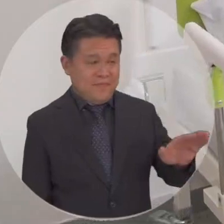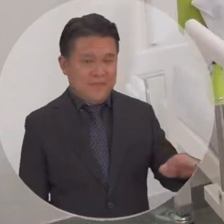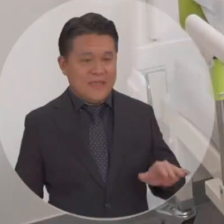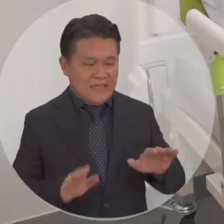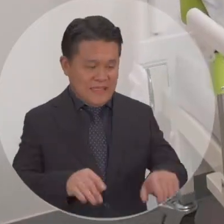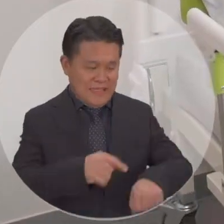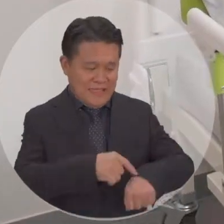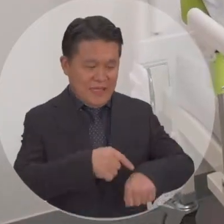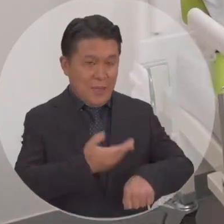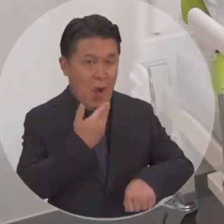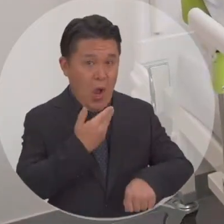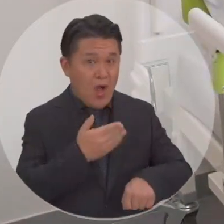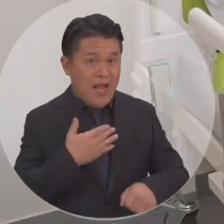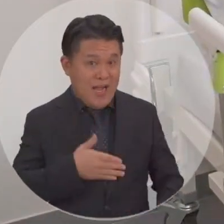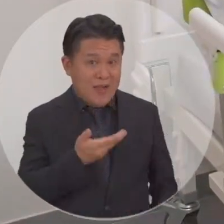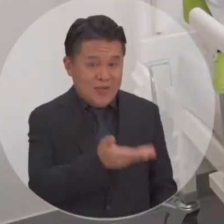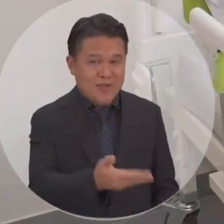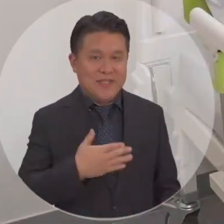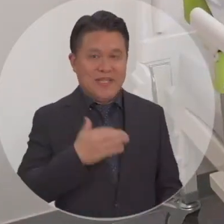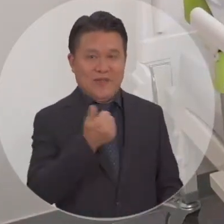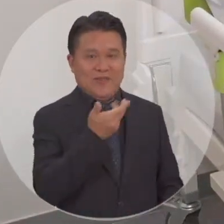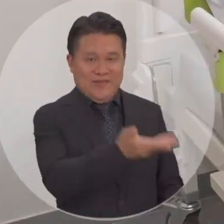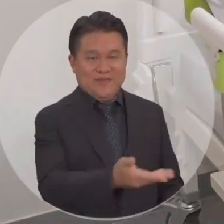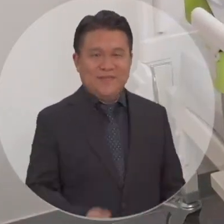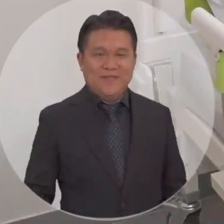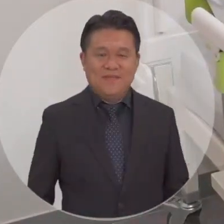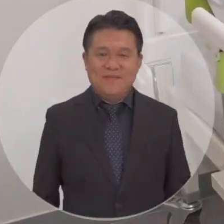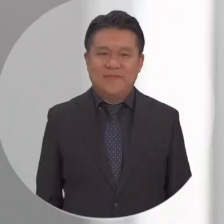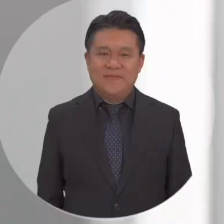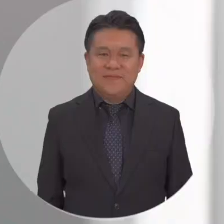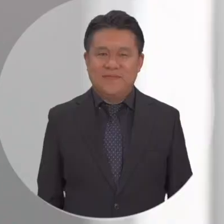대상자에게 식사 시간임을 알려주고 자기소개를 합니다.